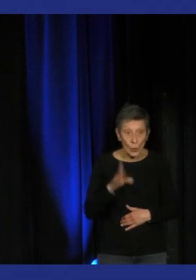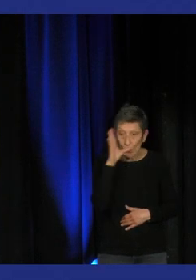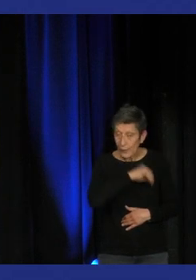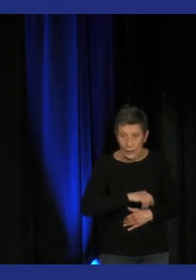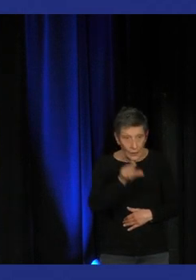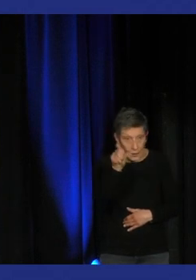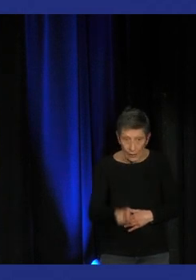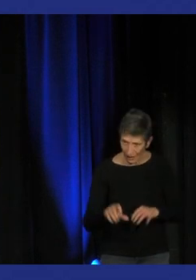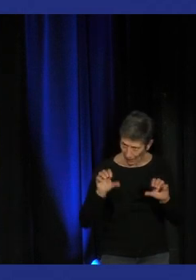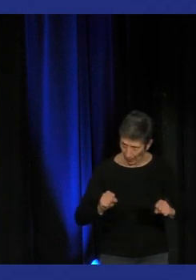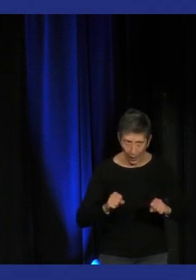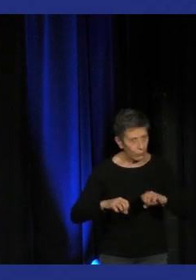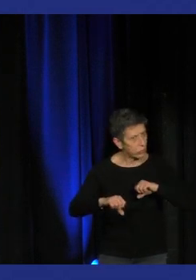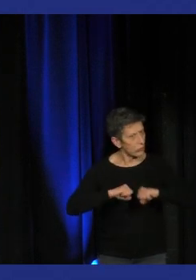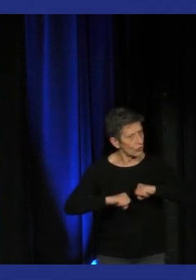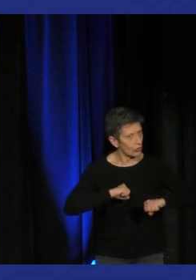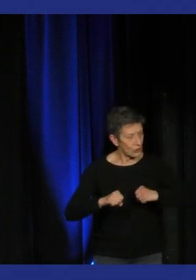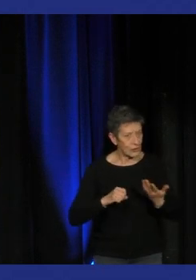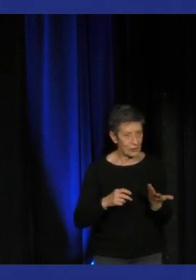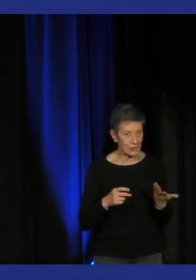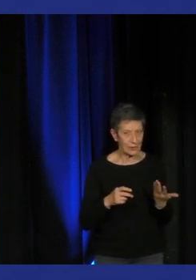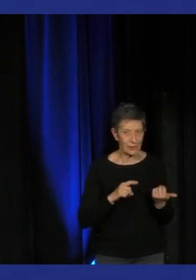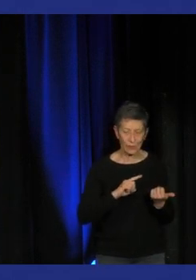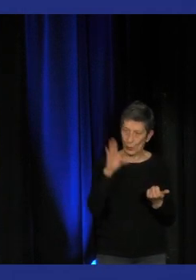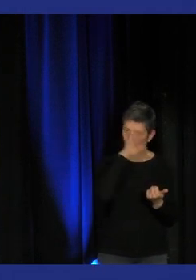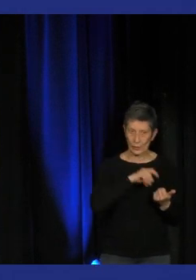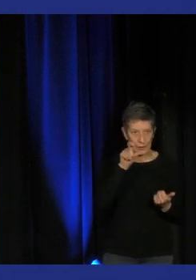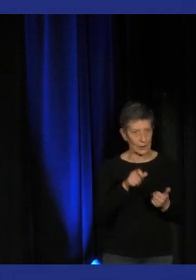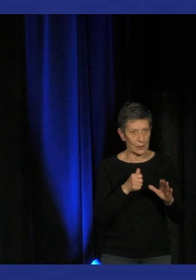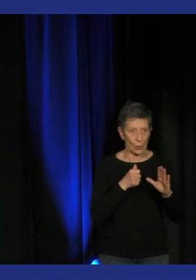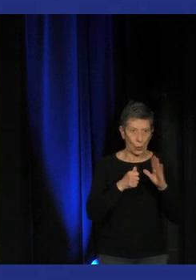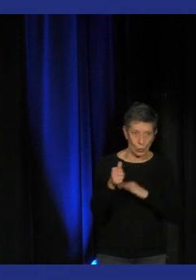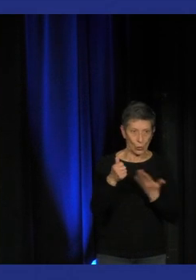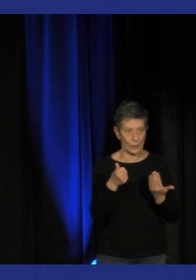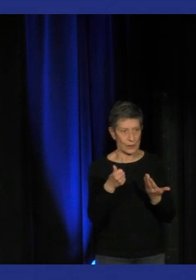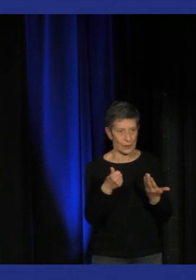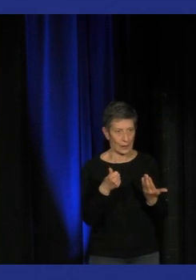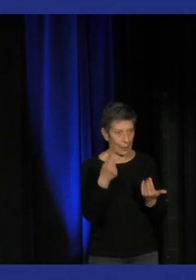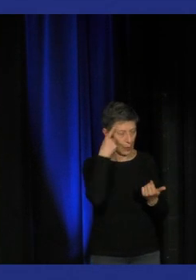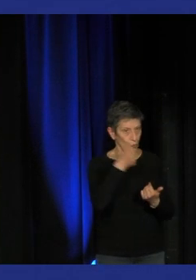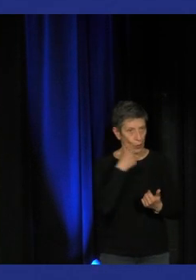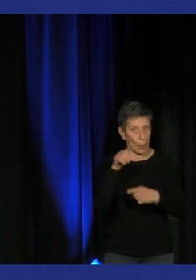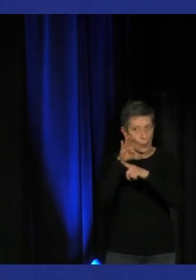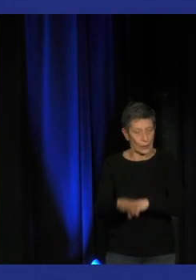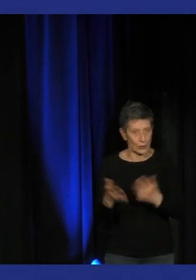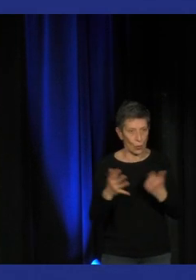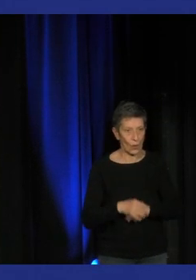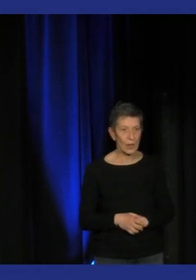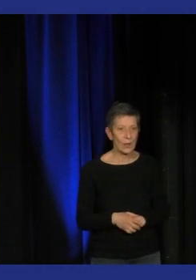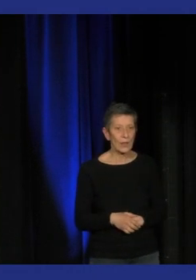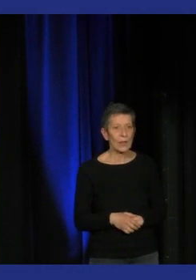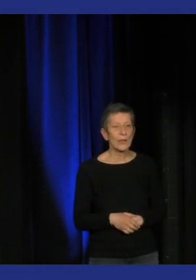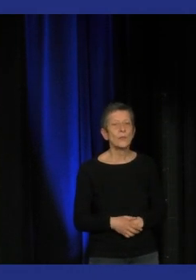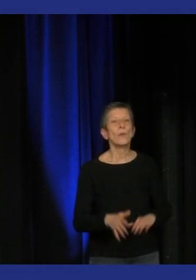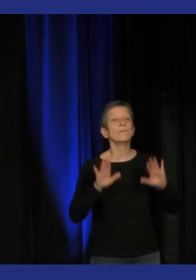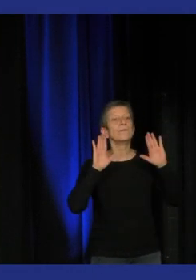oublier justement cette question de l'autonomie au nom de la protection. Tout à fait. Si je peux me permettre de rebondir quand même par rapport à la question